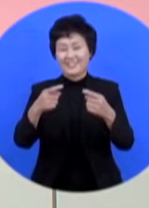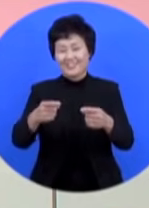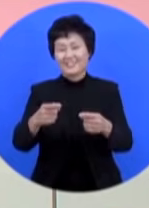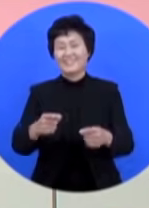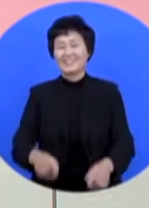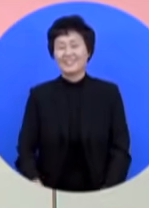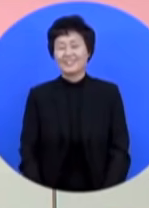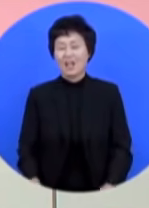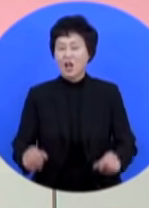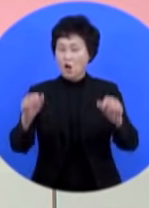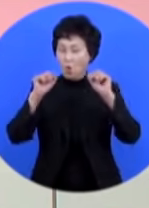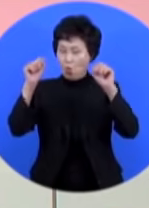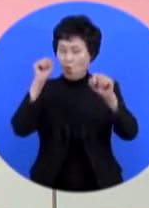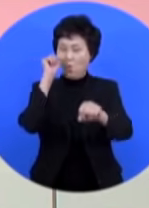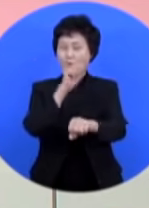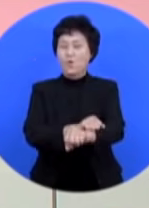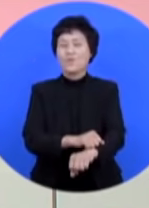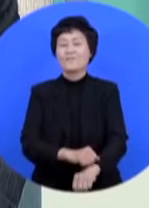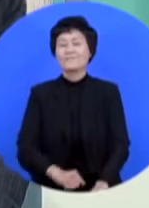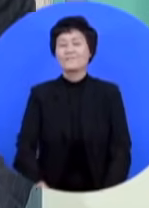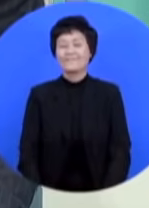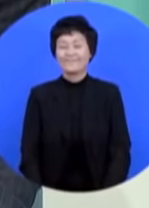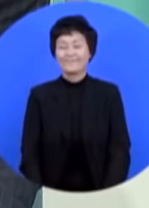스포츠맨이었습니다. 네, 네. 자, 그랬는데